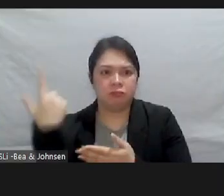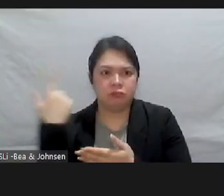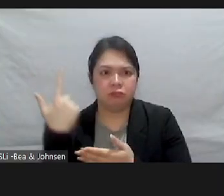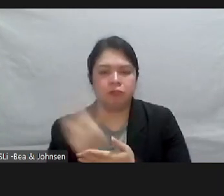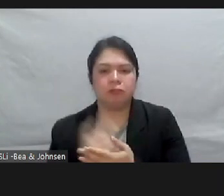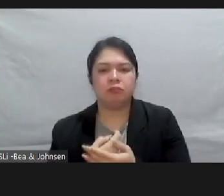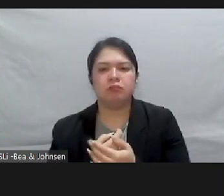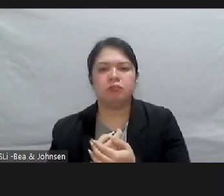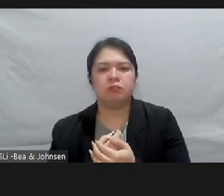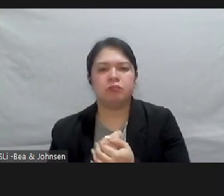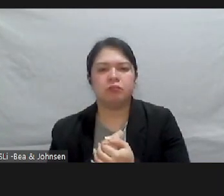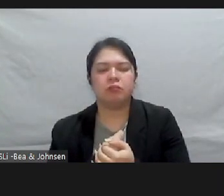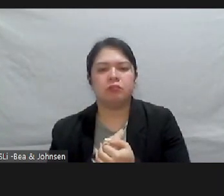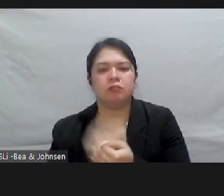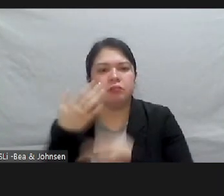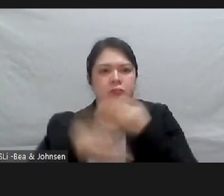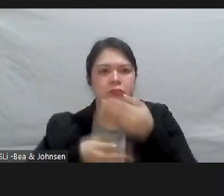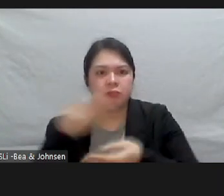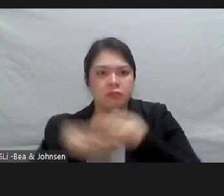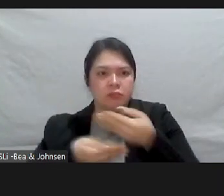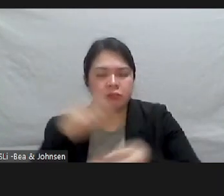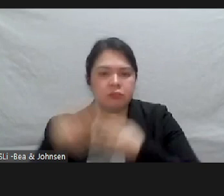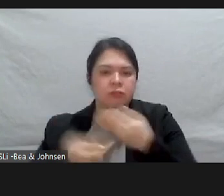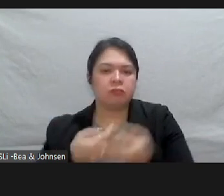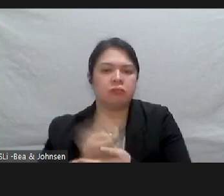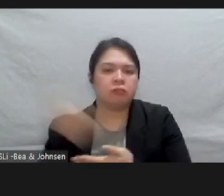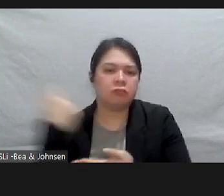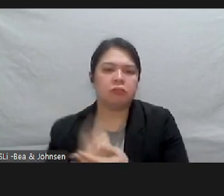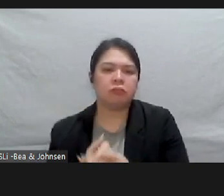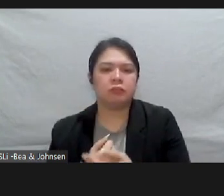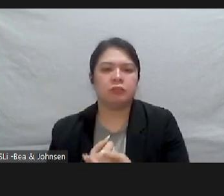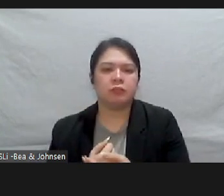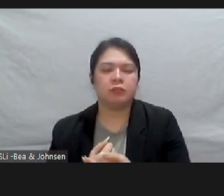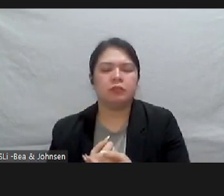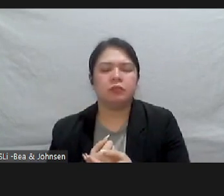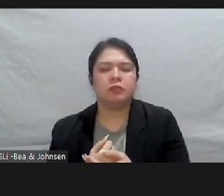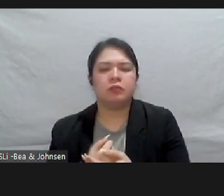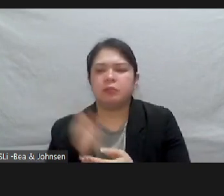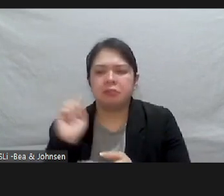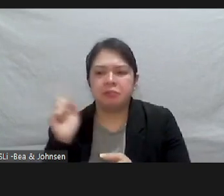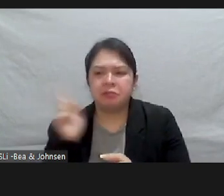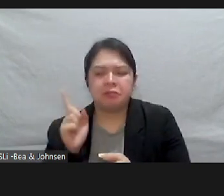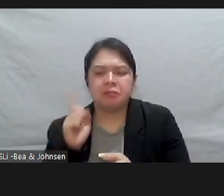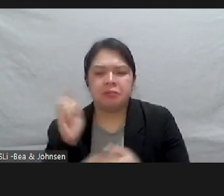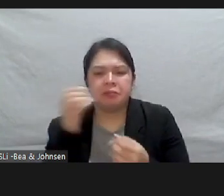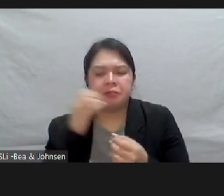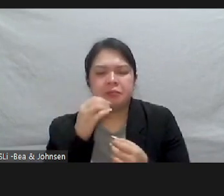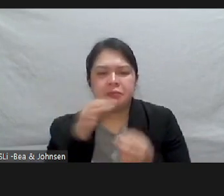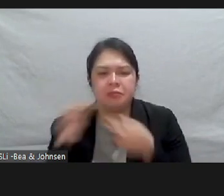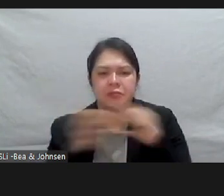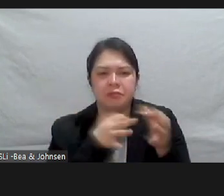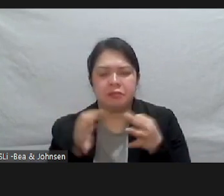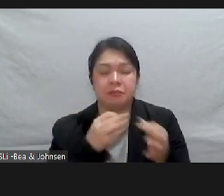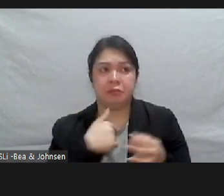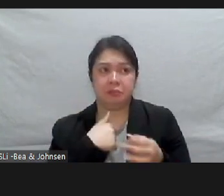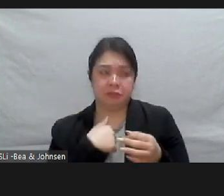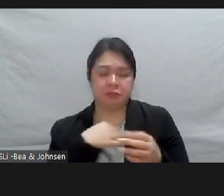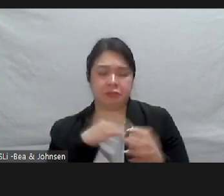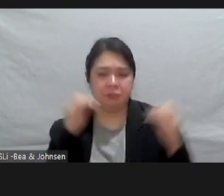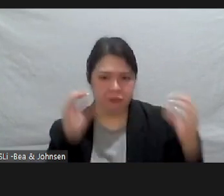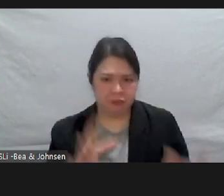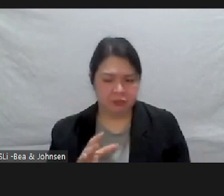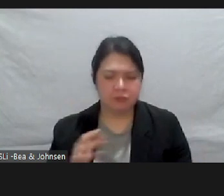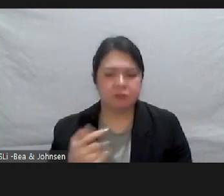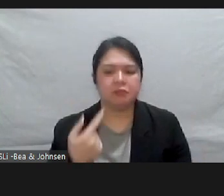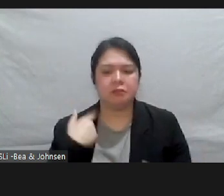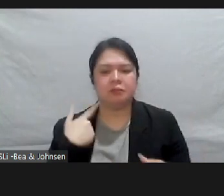eased out unti-unti, ano? So ano yung kino-communicate nito, no? Kaya kung ako yung teacher, may mga project ako sa